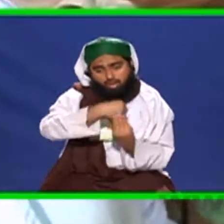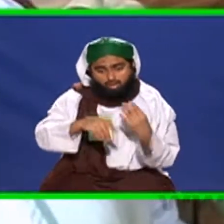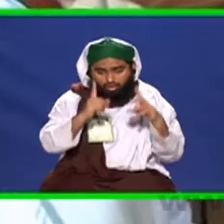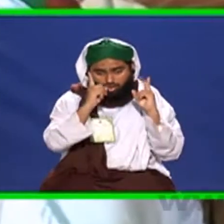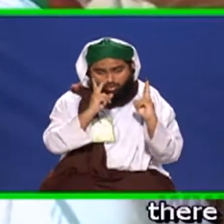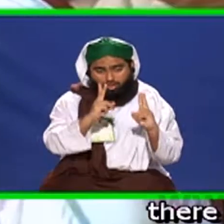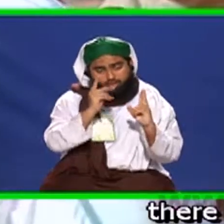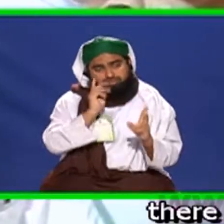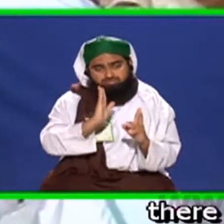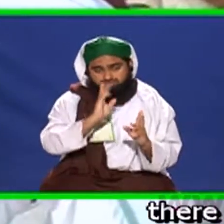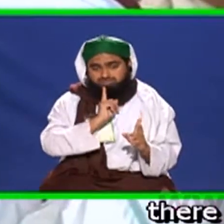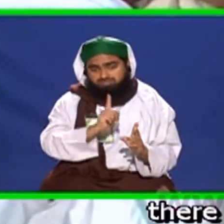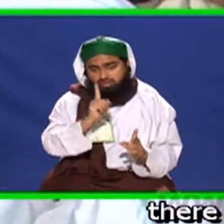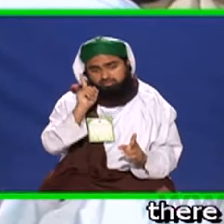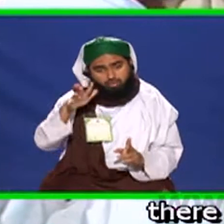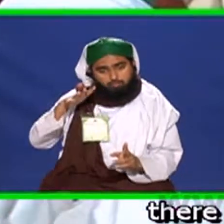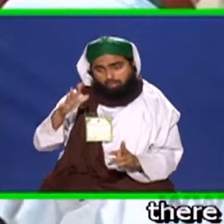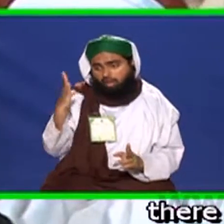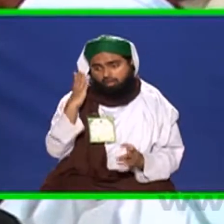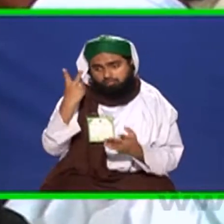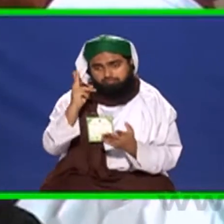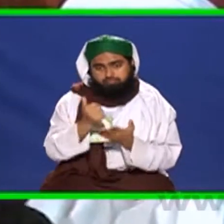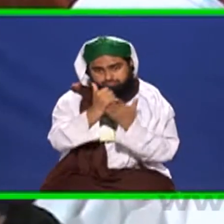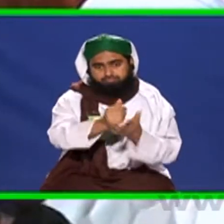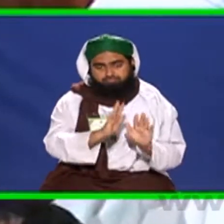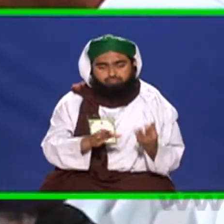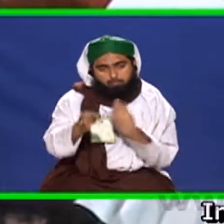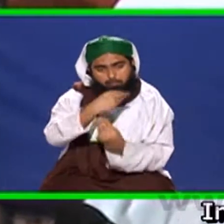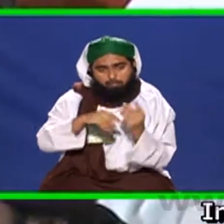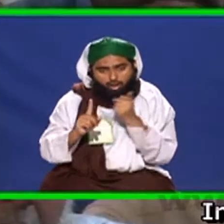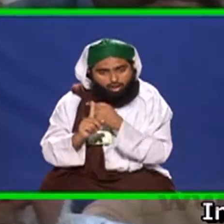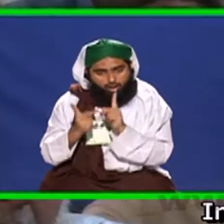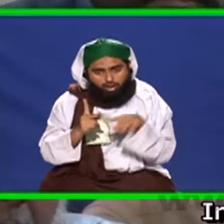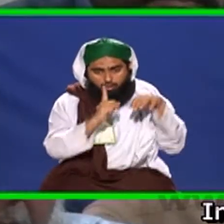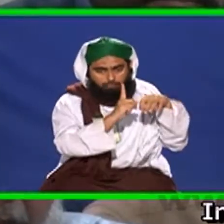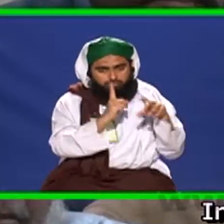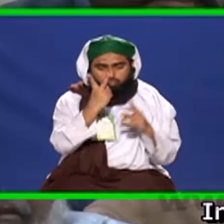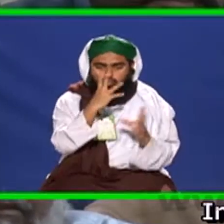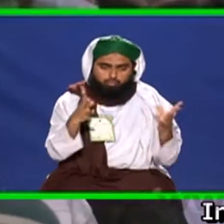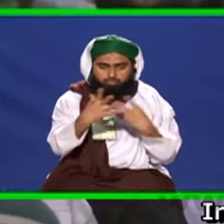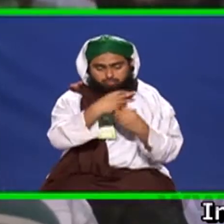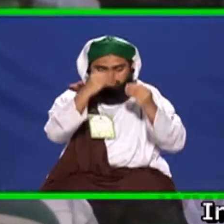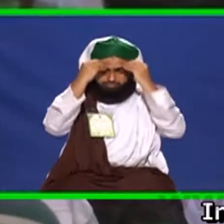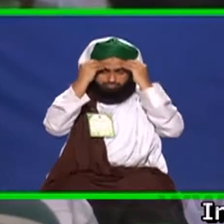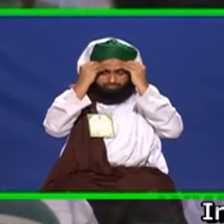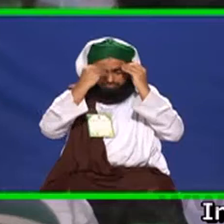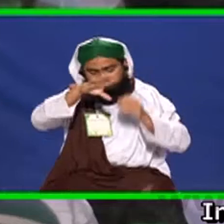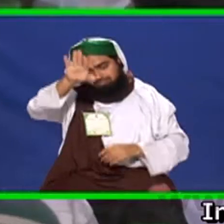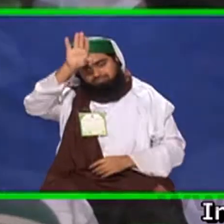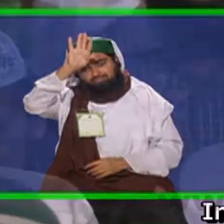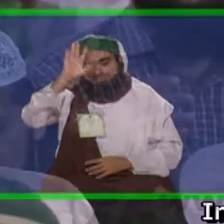آپ کو وہاں 1 لاکھ کی تعداد تو ہے، اس میں تو کوئی شک نہیں. بھائی مکہ اور مدینہ دونوں ہمارے سروں کے